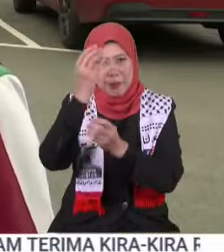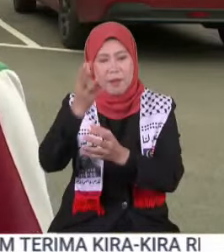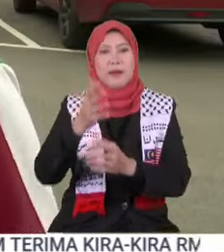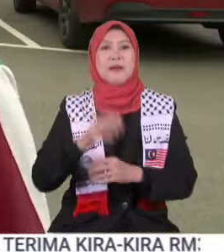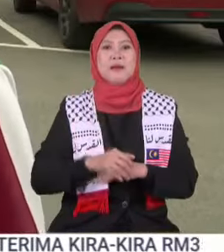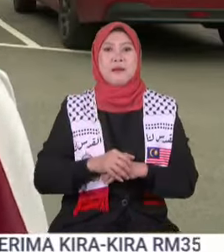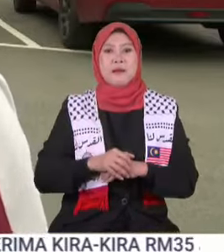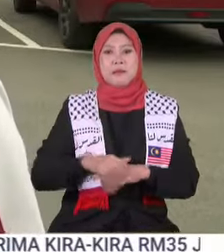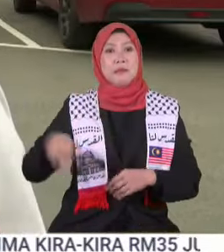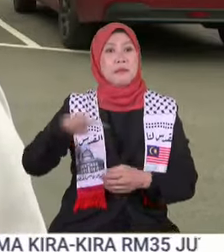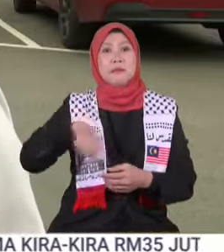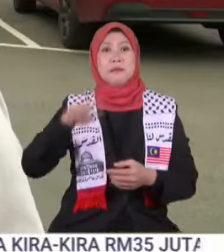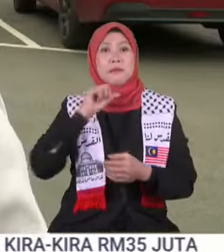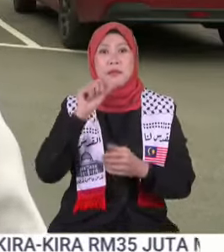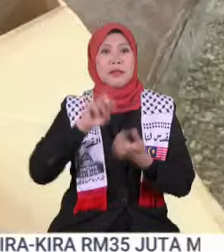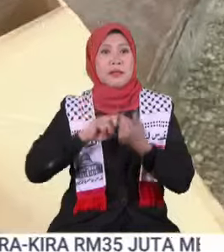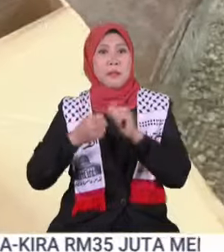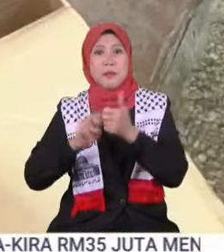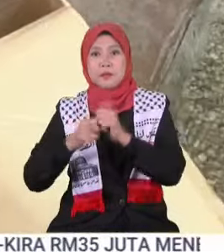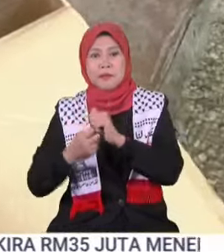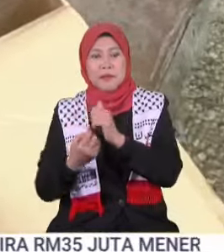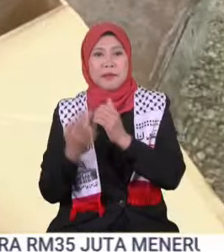perkara-perkara atau isu ni tidak lagi diperbesarkan